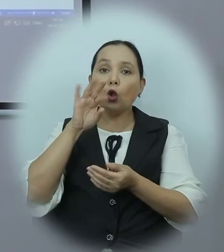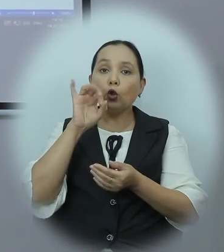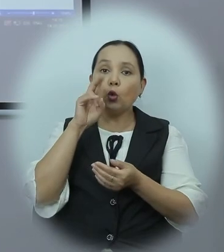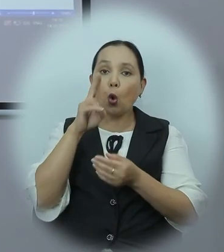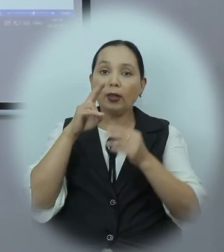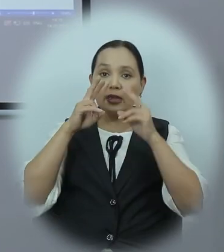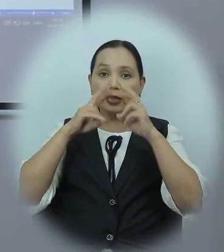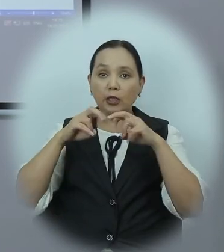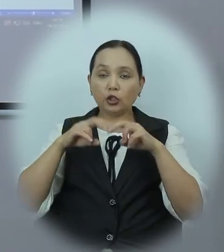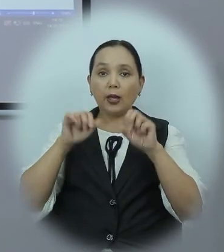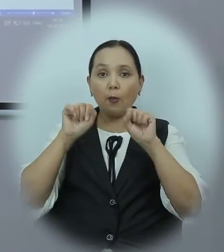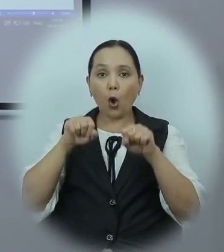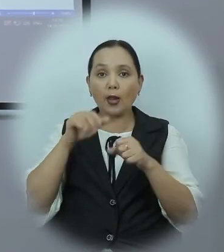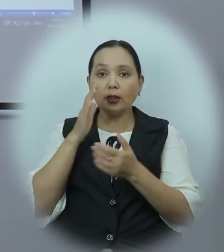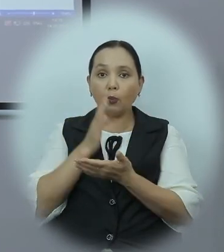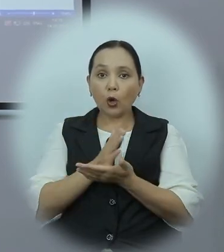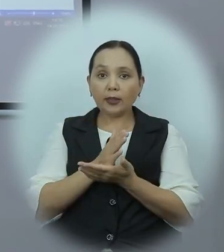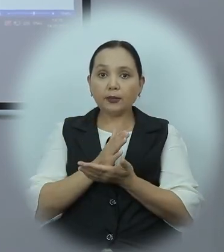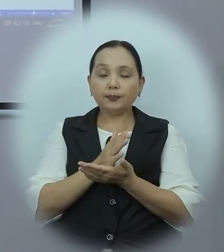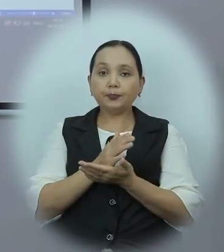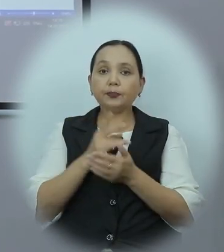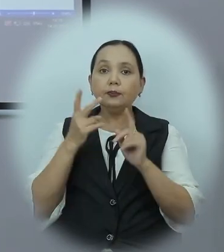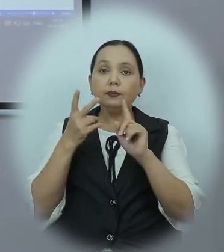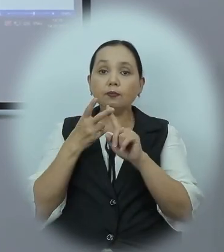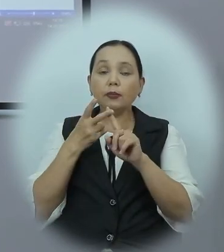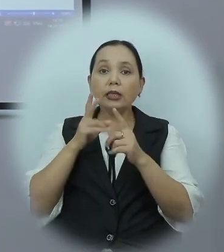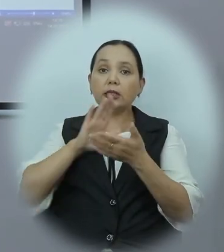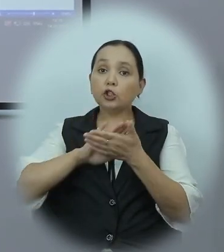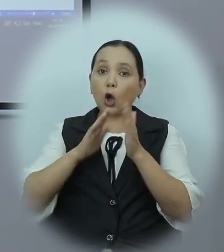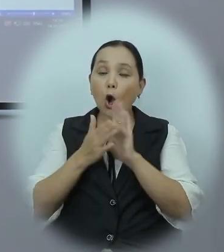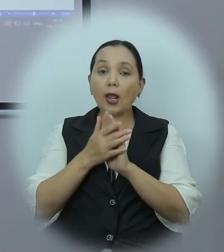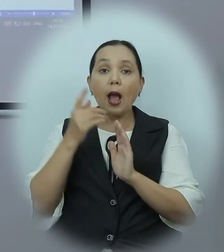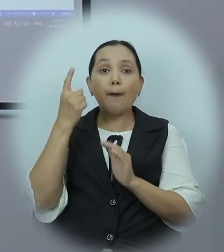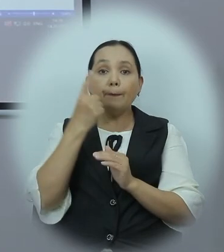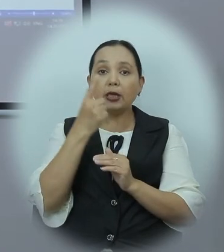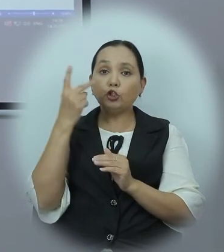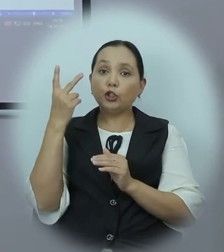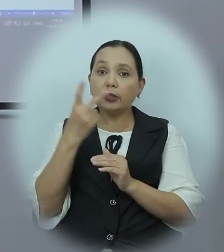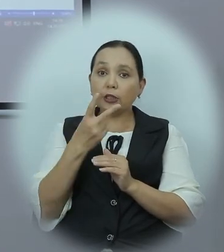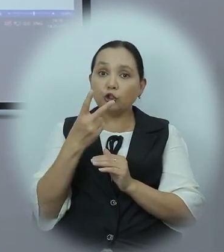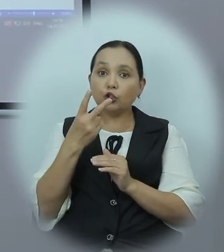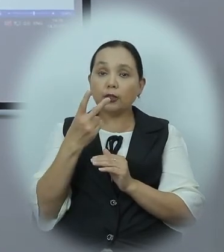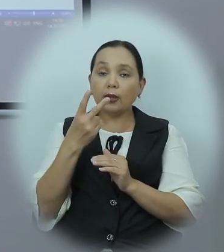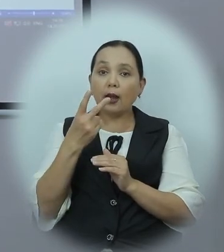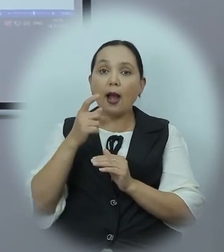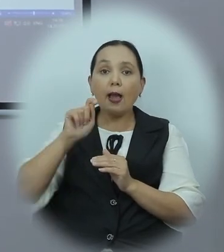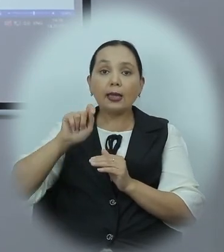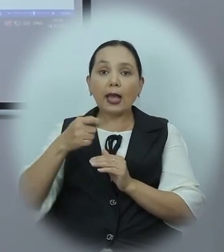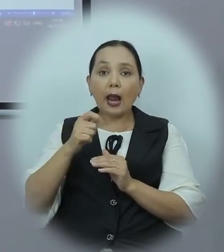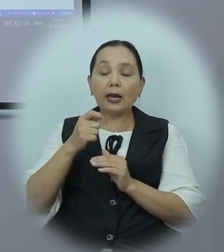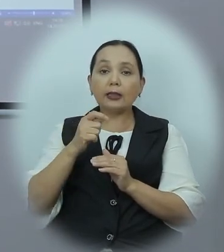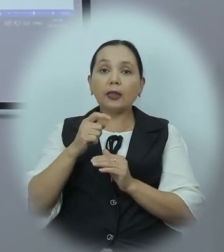tekshirib imkoniyati bo'ladi. İkinci holatda birinchi va ikkinchi